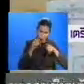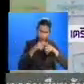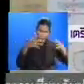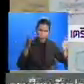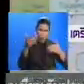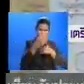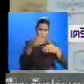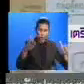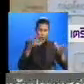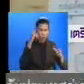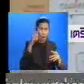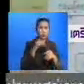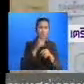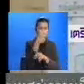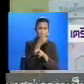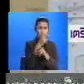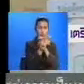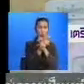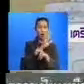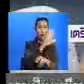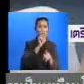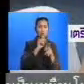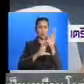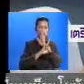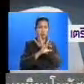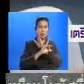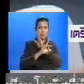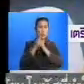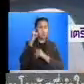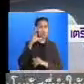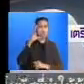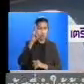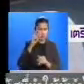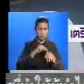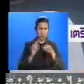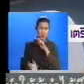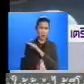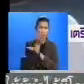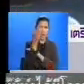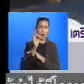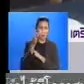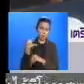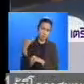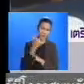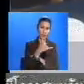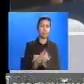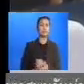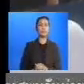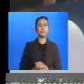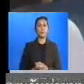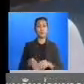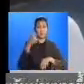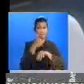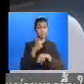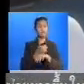มนุษย์ที่บริเวณใต้ทะเลแสมสารอำเภอสัตหีบจังหวัดชลบุรีในวันพรุ่งนี้เวลา 99:00นผู้อำนวยการ